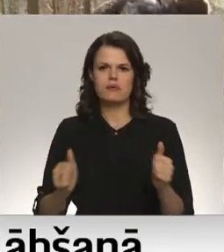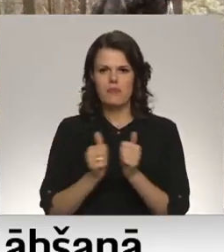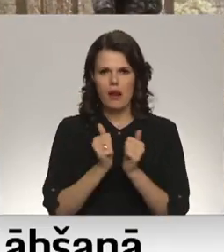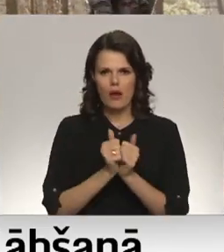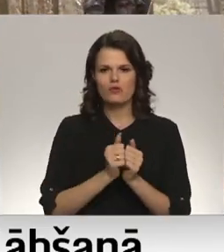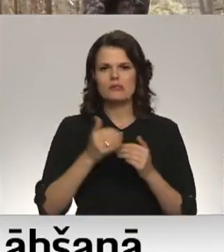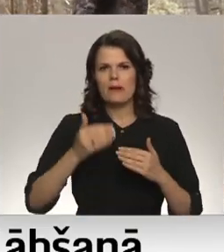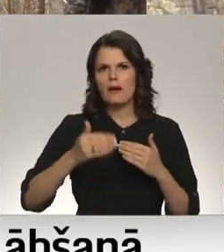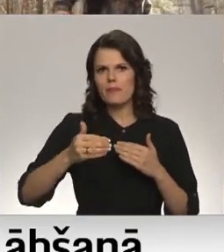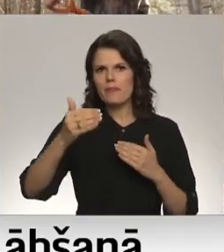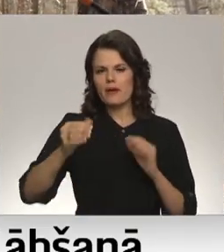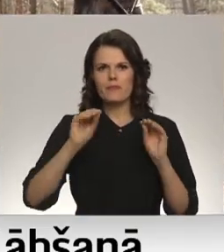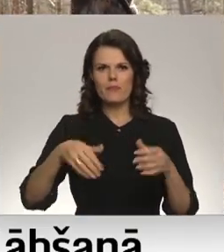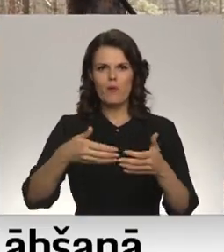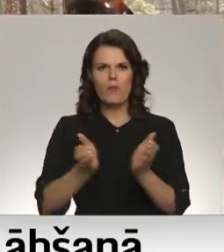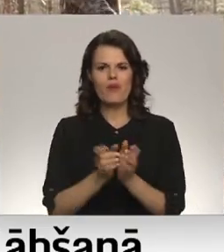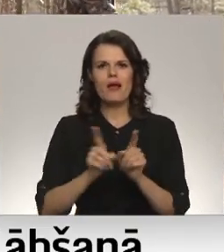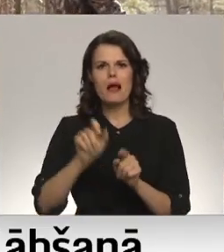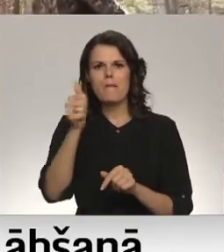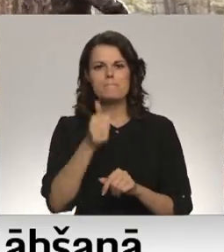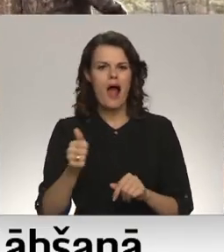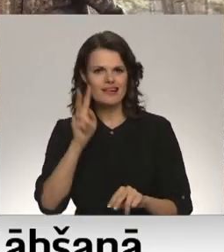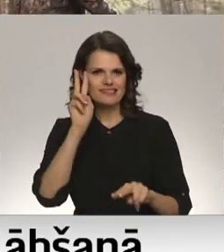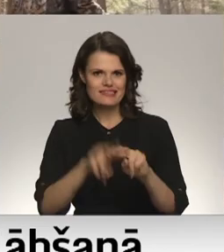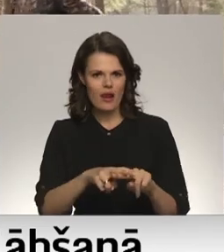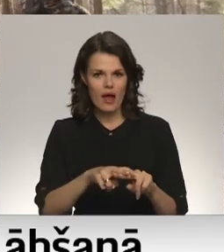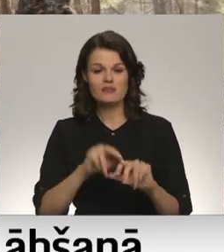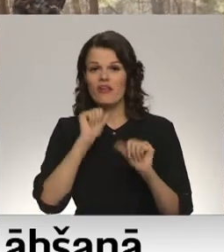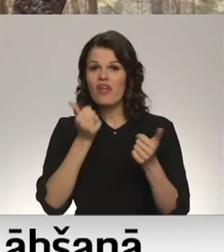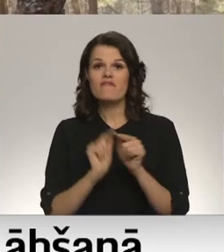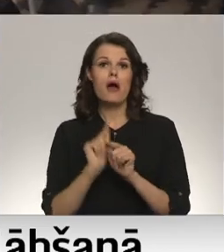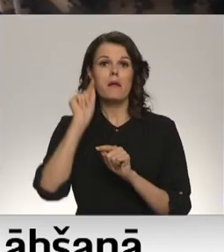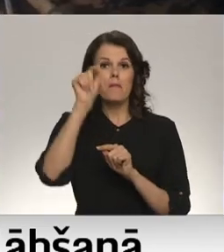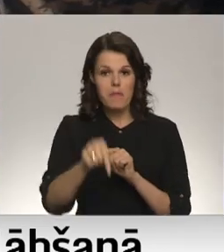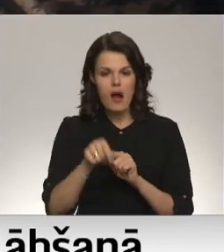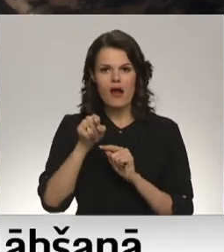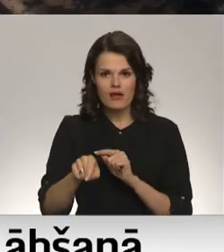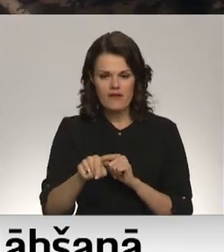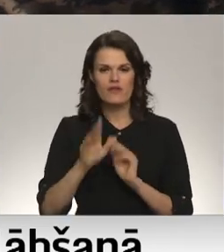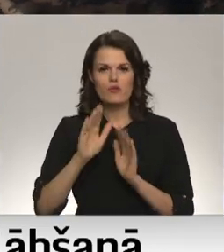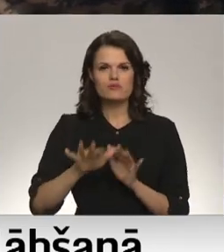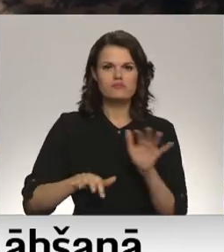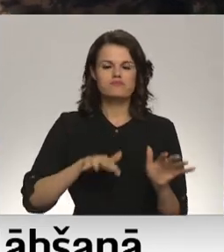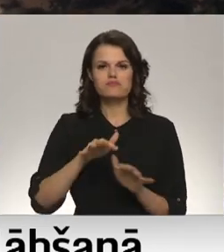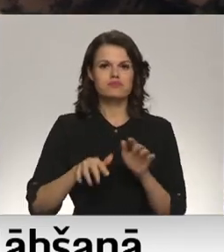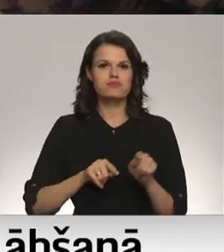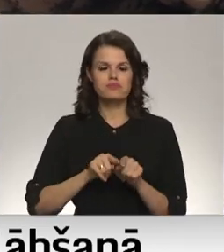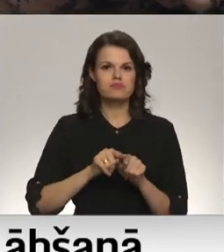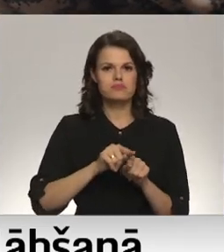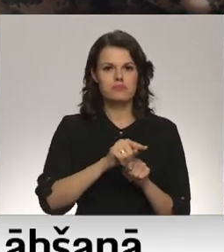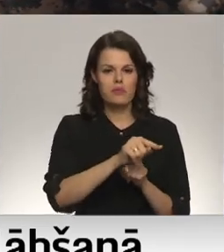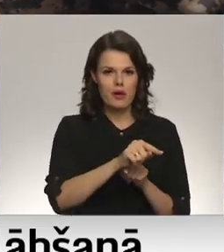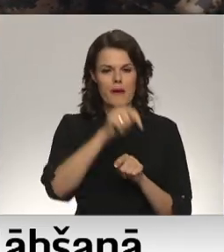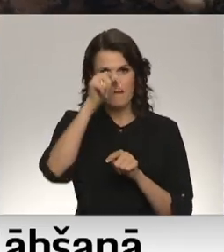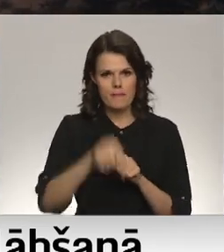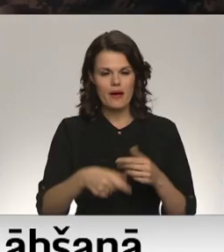Ik pa gabalam ierakti podiņi ir kā mākslīgs slasts. Netiekot pāri žogam, krūpja čāpos gar tām malu, līdz iekritīs traukos, kas